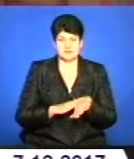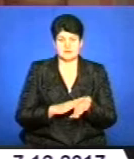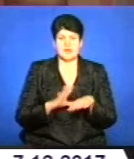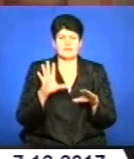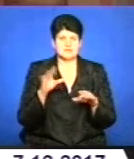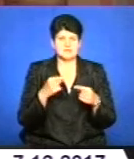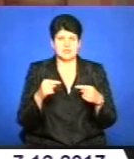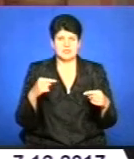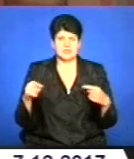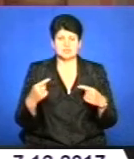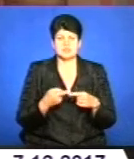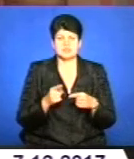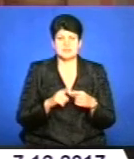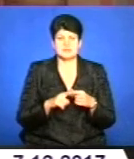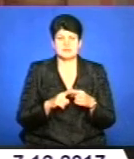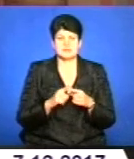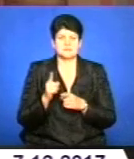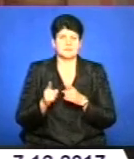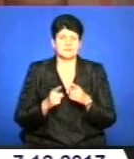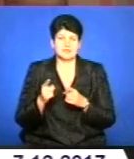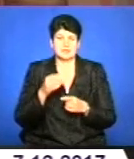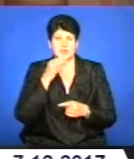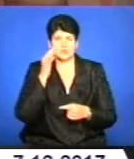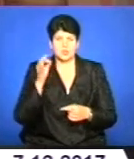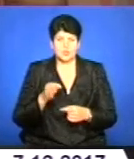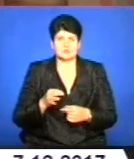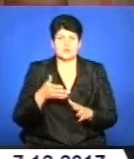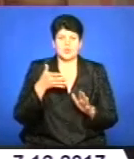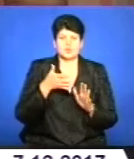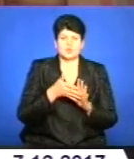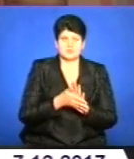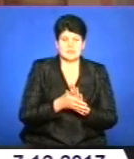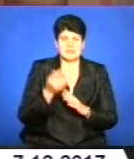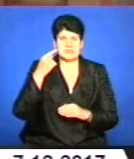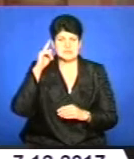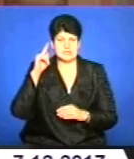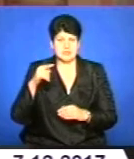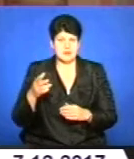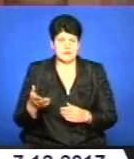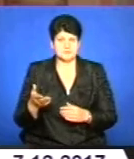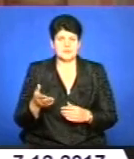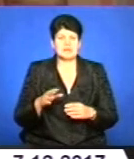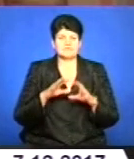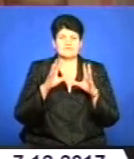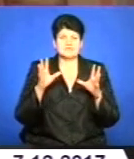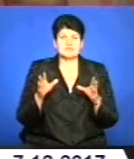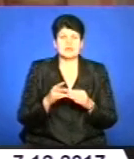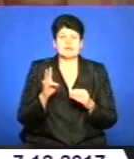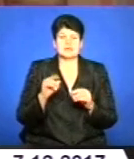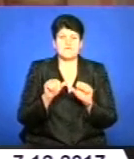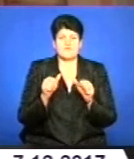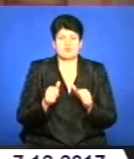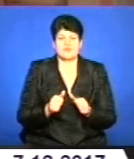решта вибудовується на досвіді, на розумінні, на знаннях і взагалі на